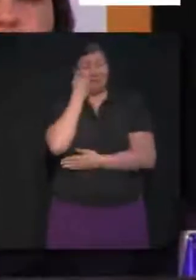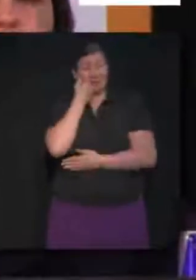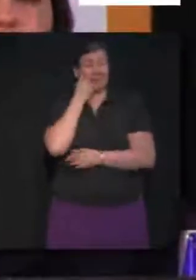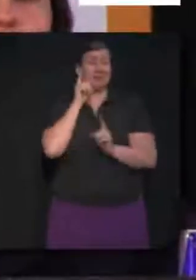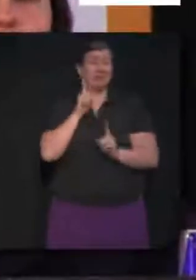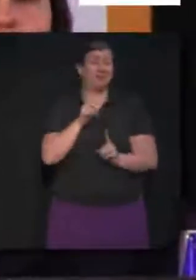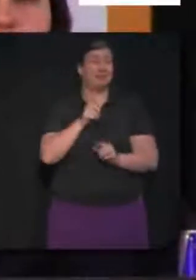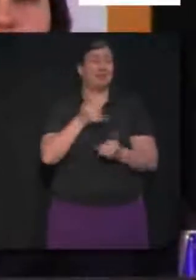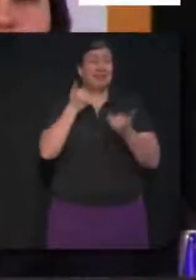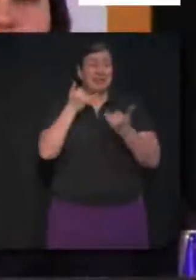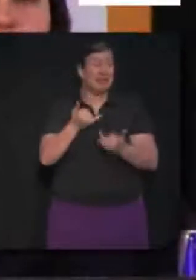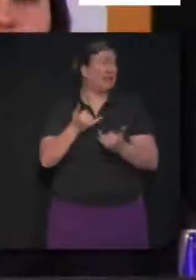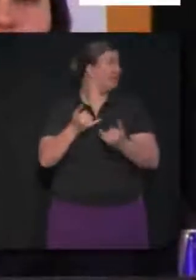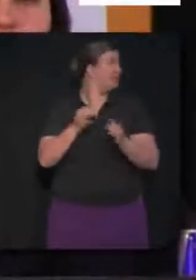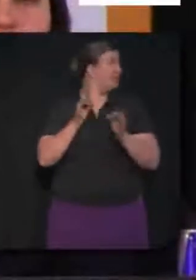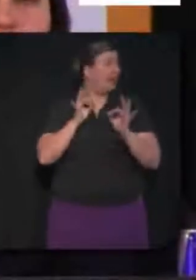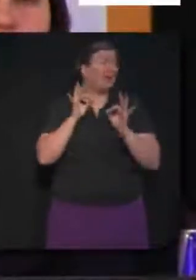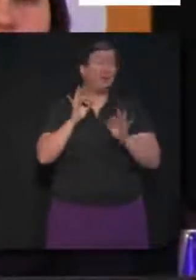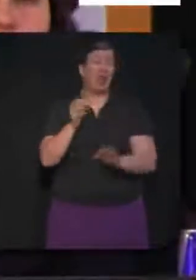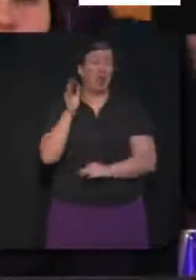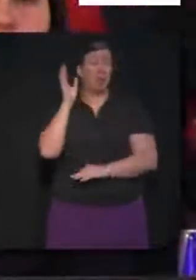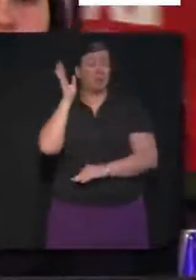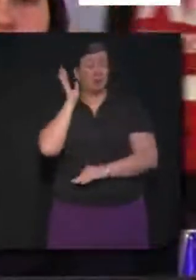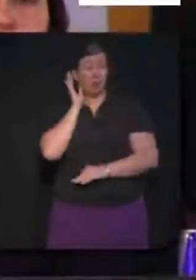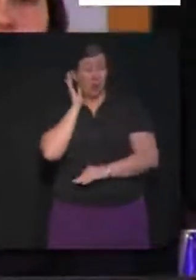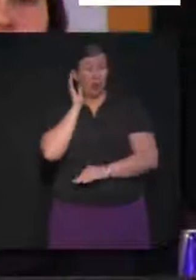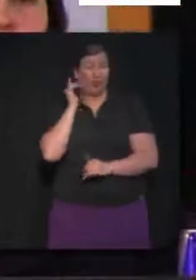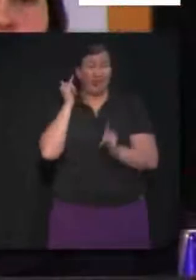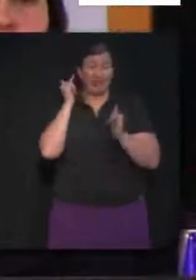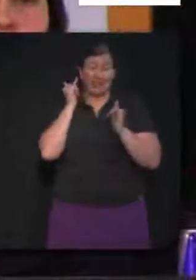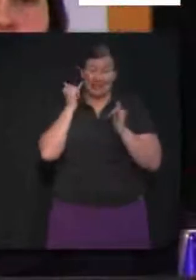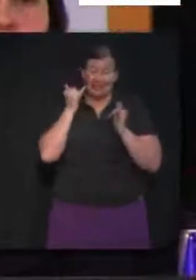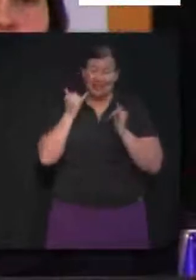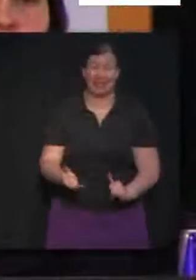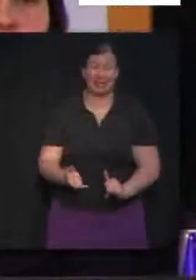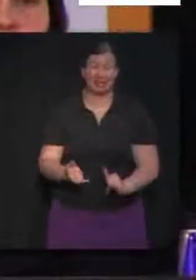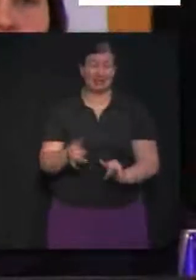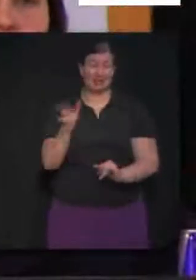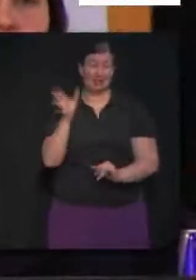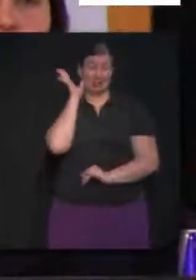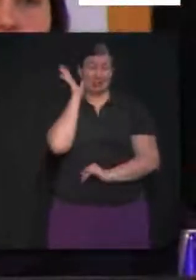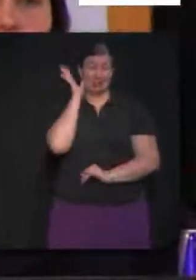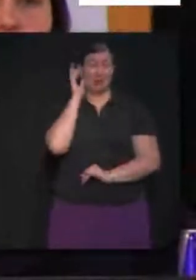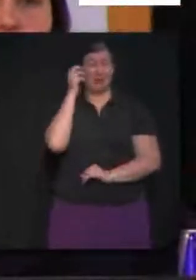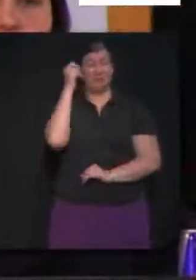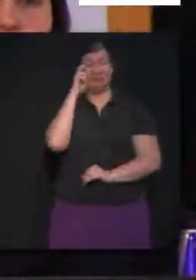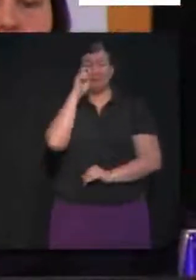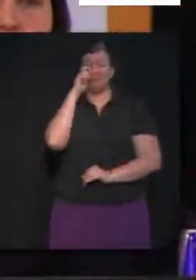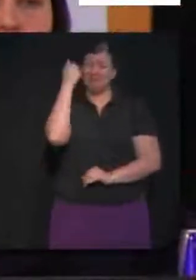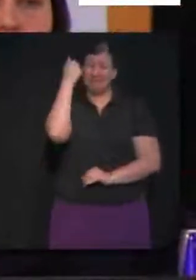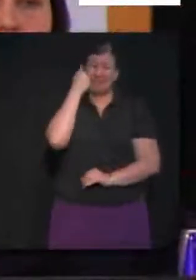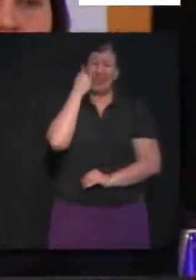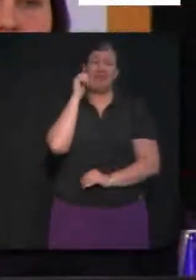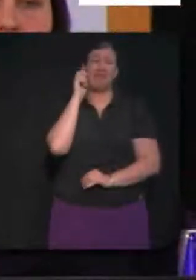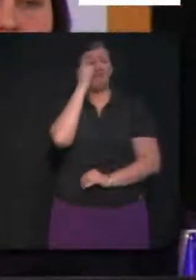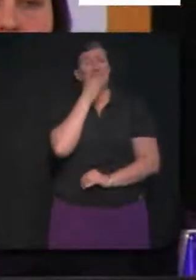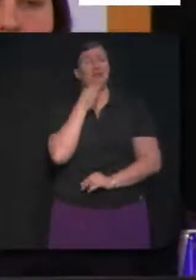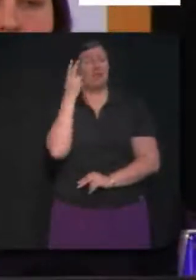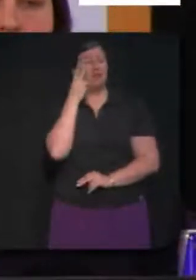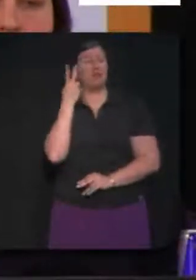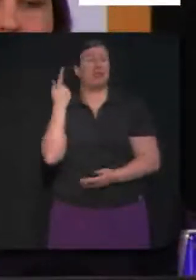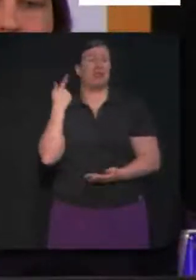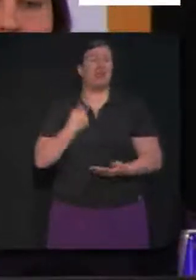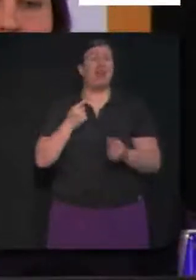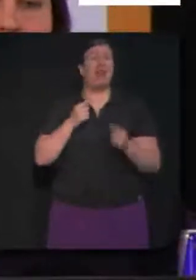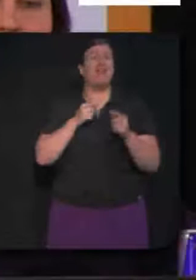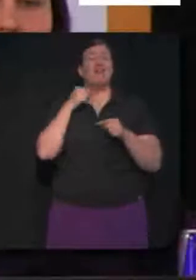jetzt zu also genau jetzt und versucht zu verstehen wie das